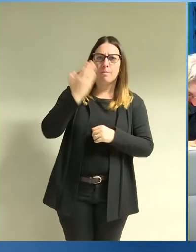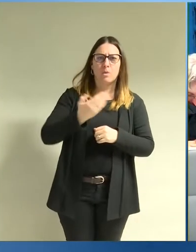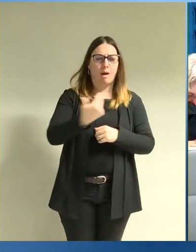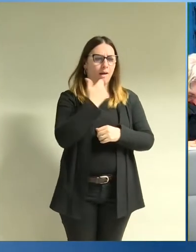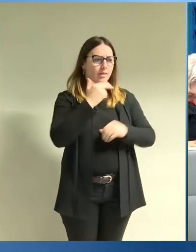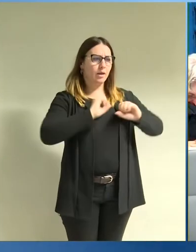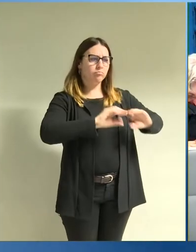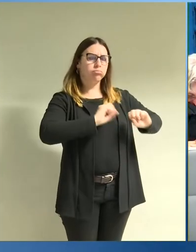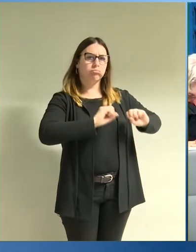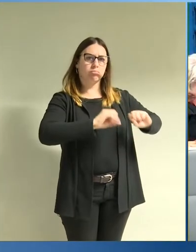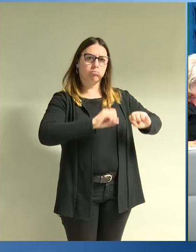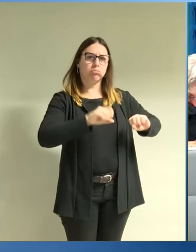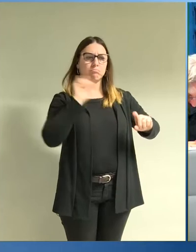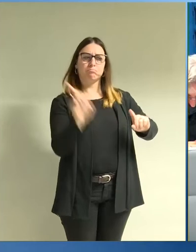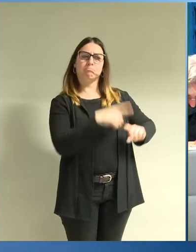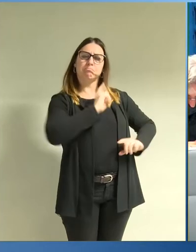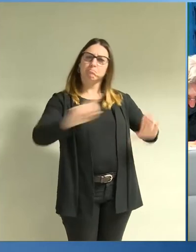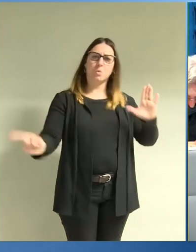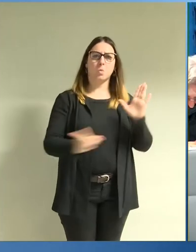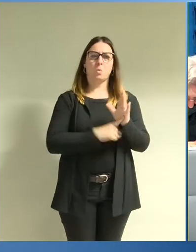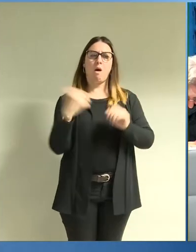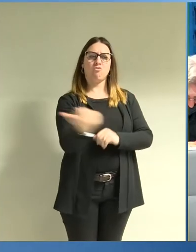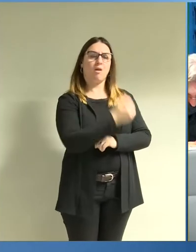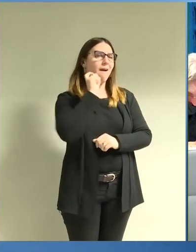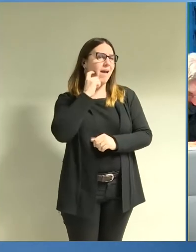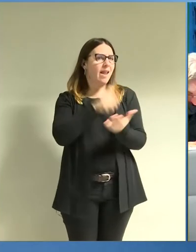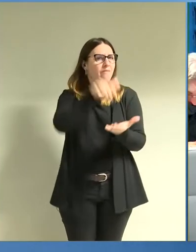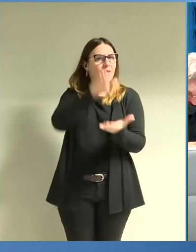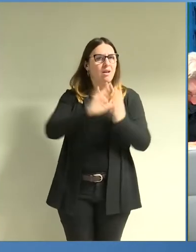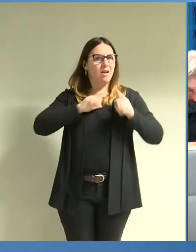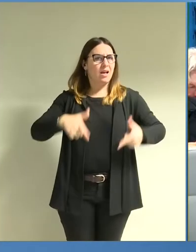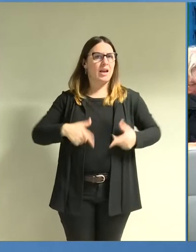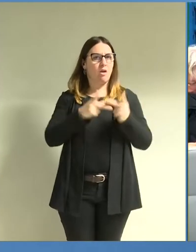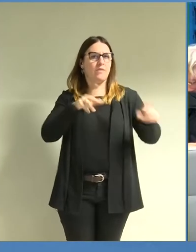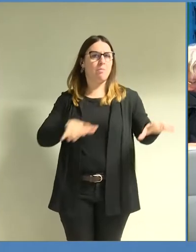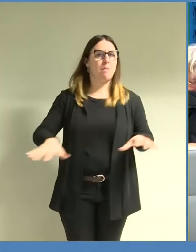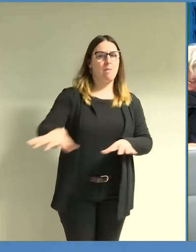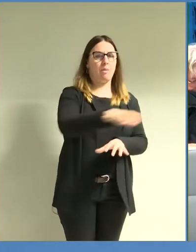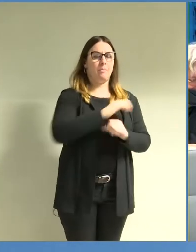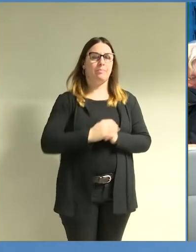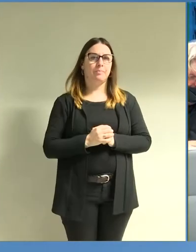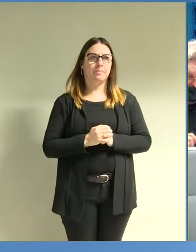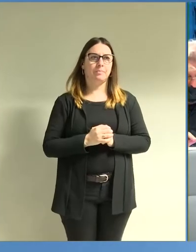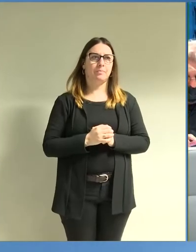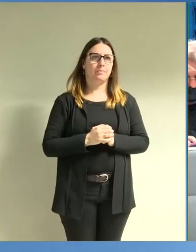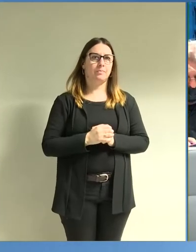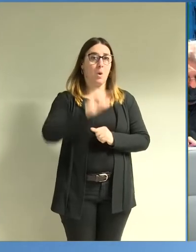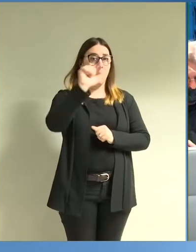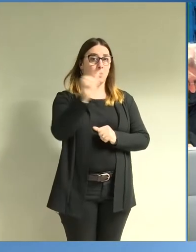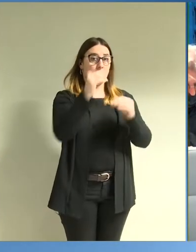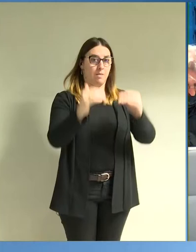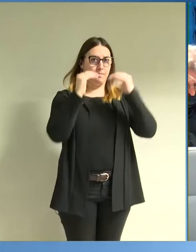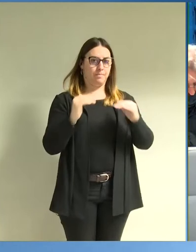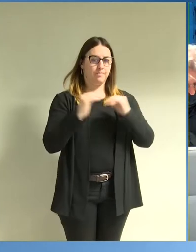d'enseignement à laquelle ont légitimement droit les élèves scolarisés dans les écoles de notre ville deuxième alinéa